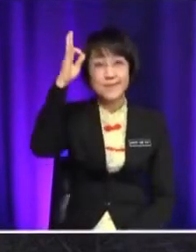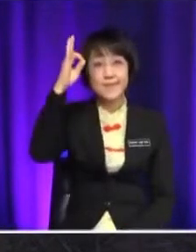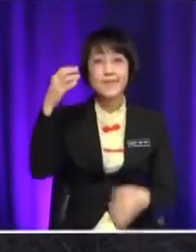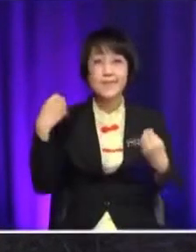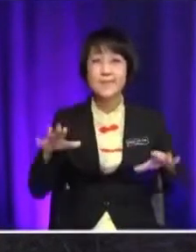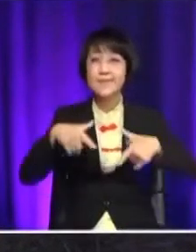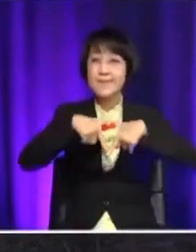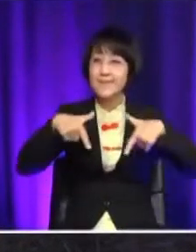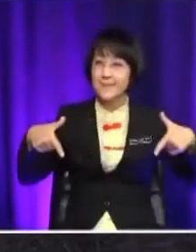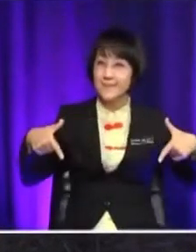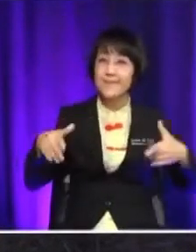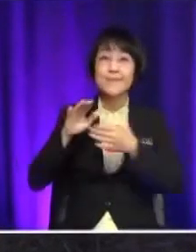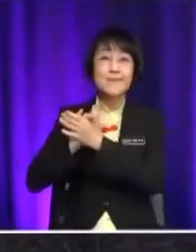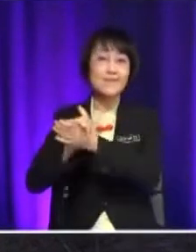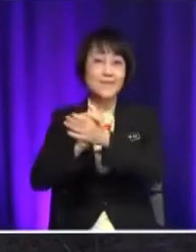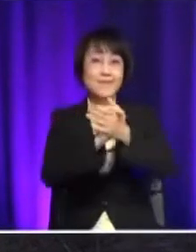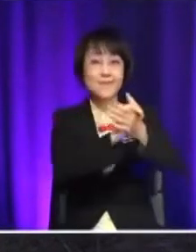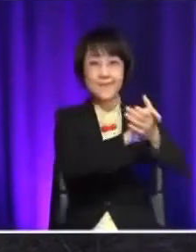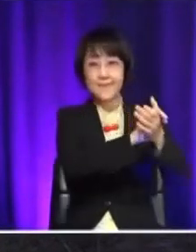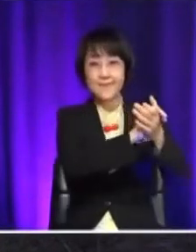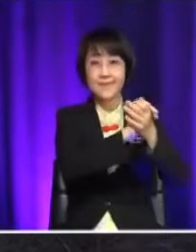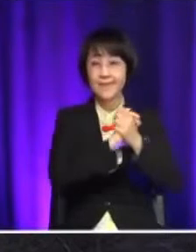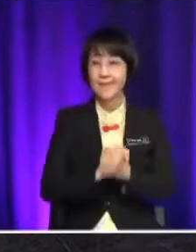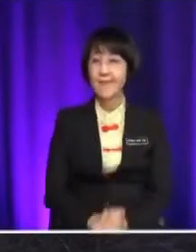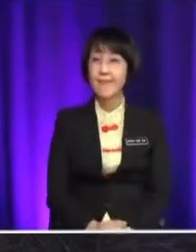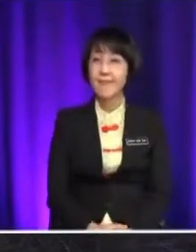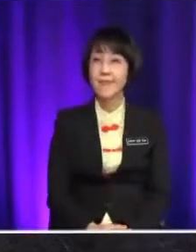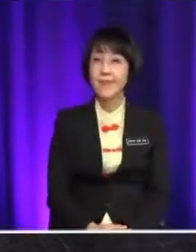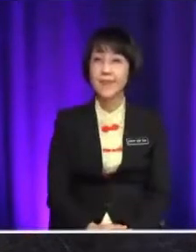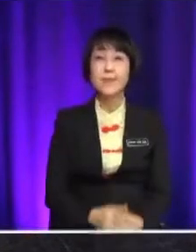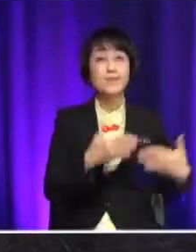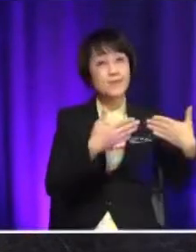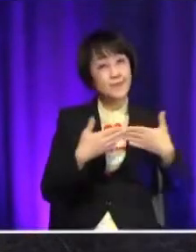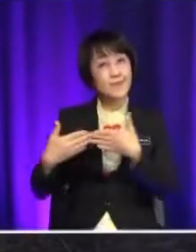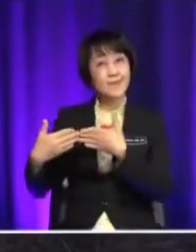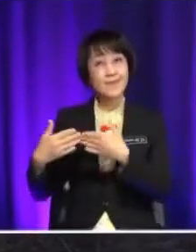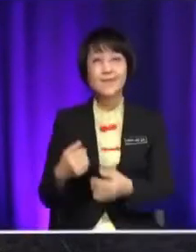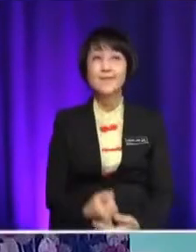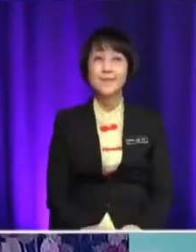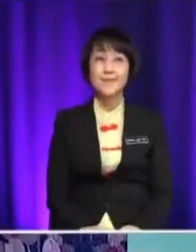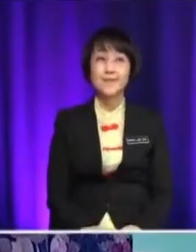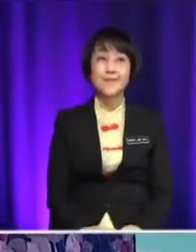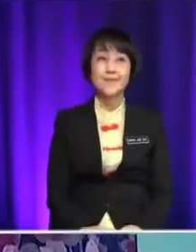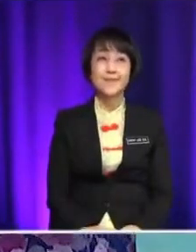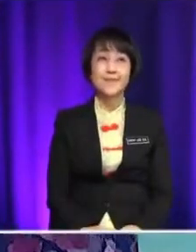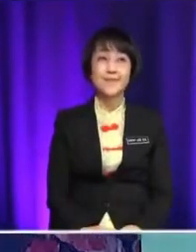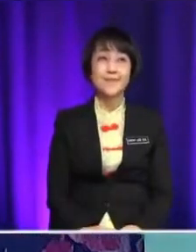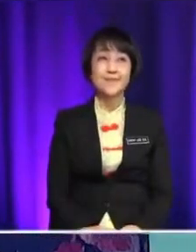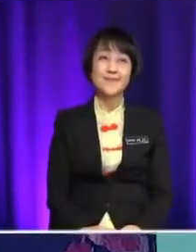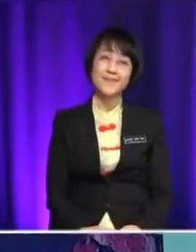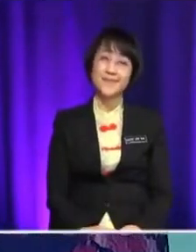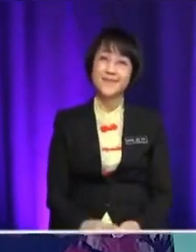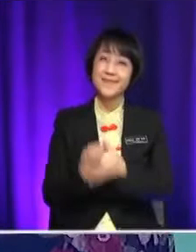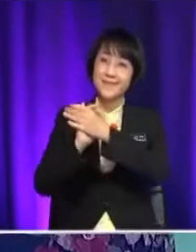Tahniah diucapkan kepada semua ya. Tahniah. Baik cikgu, seterusnya. Okey. Tahniah lah ya. Ni nak tunjuk